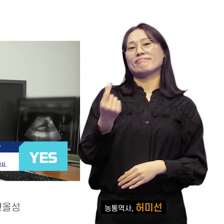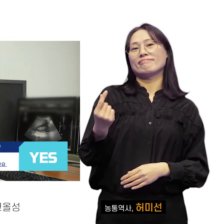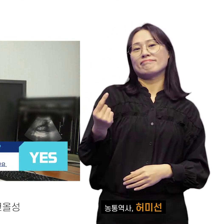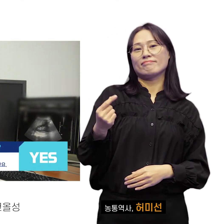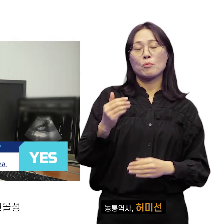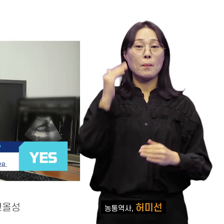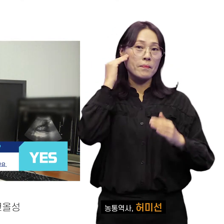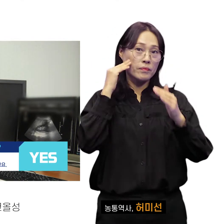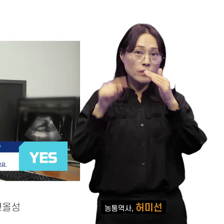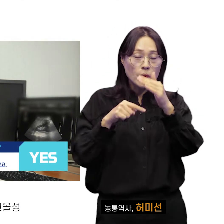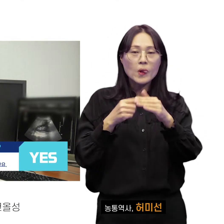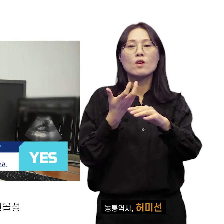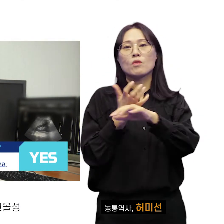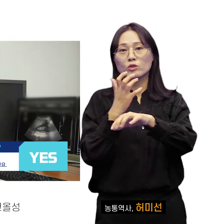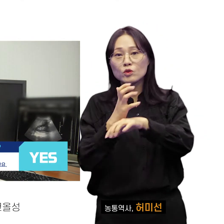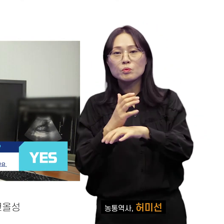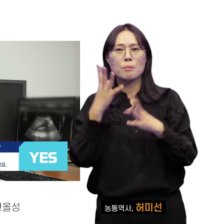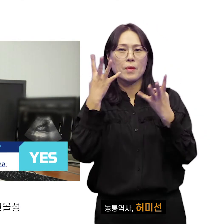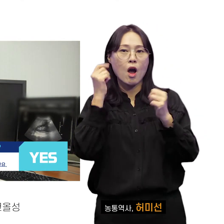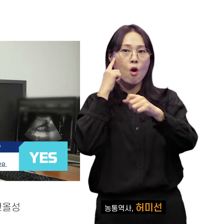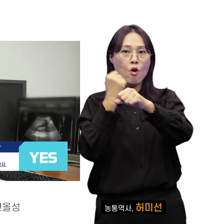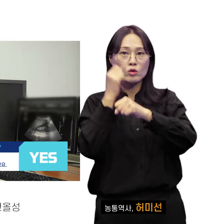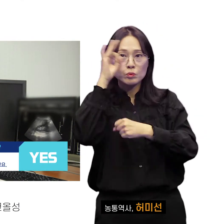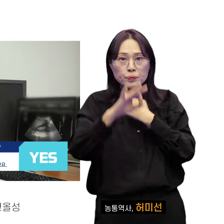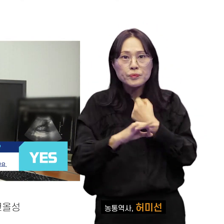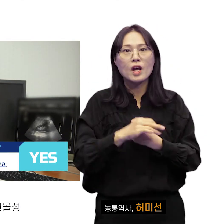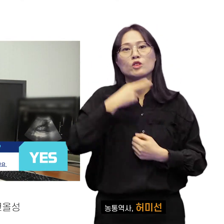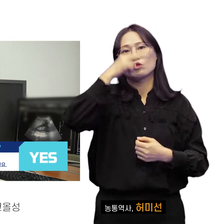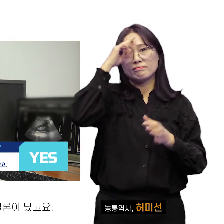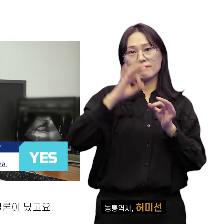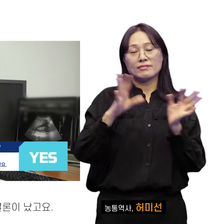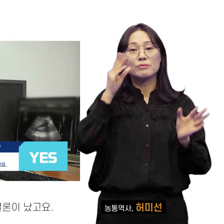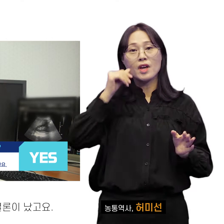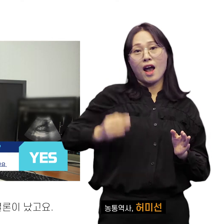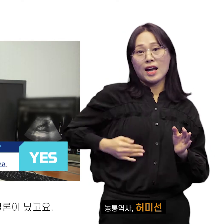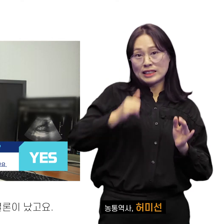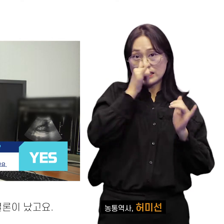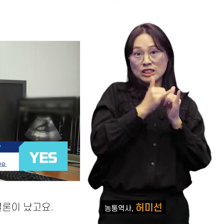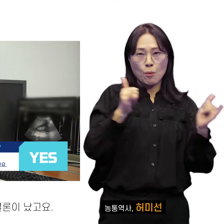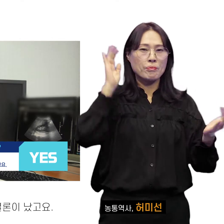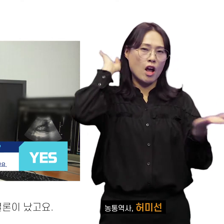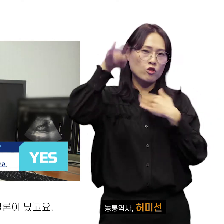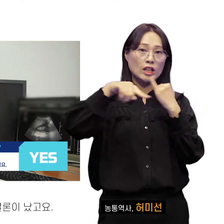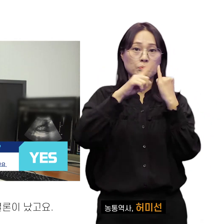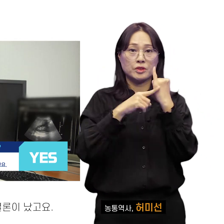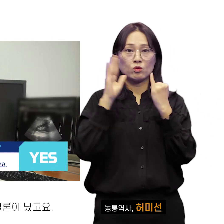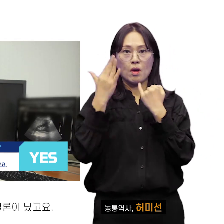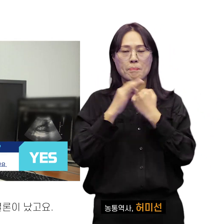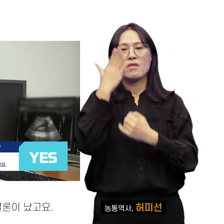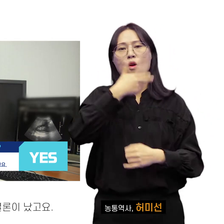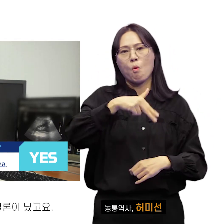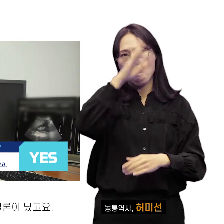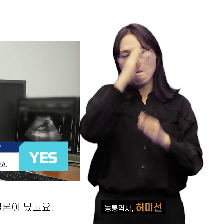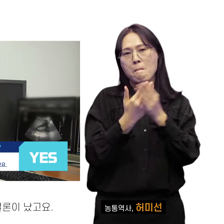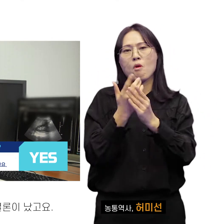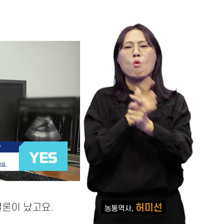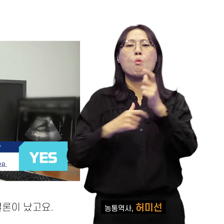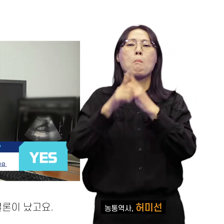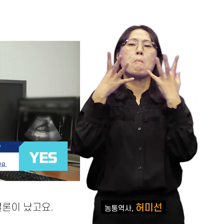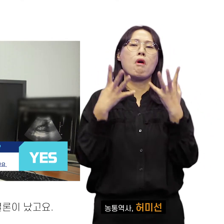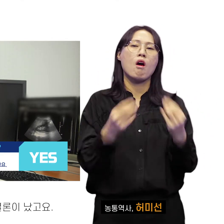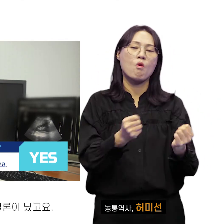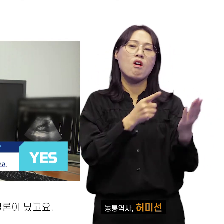맞습니다. 국내외 많은 연구에서 임신 전 비알코올성 지방간이 있는 산모들에서 임신성 당뇨가 더